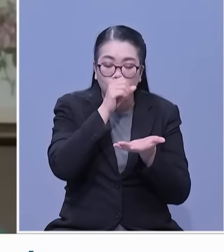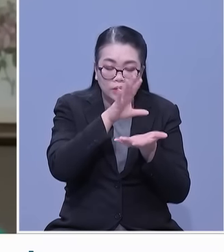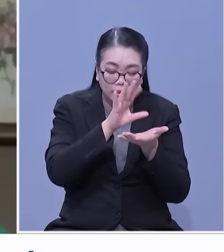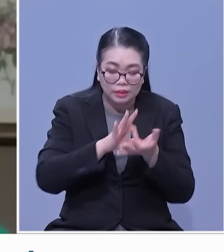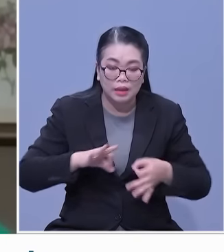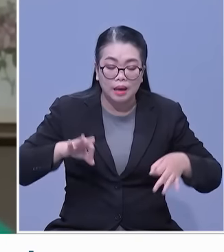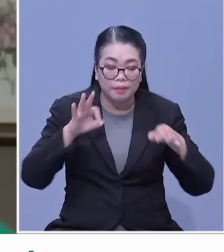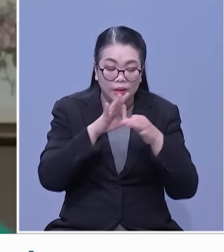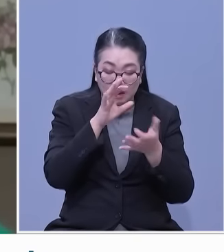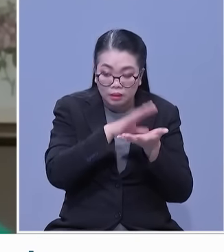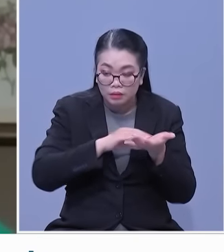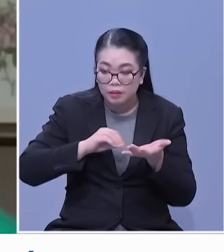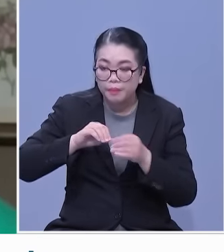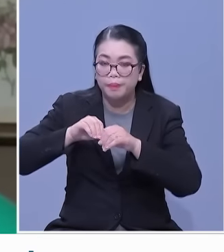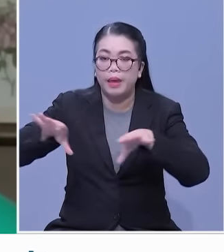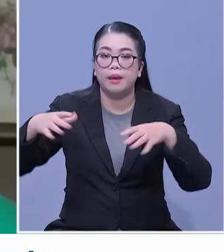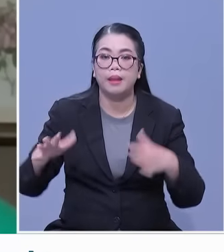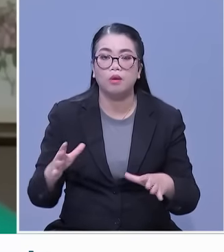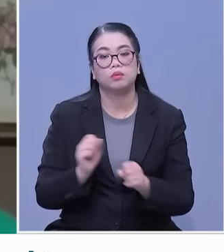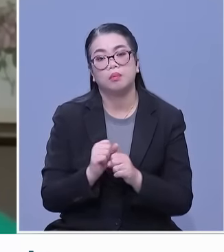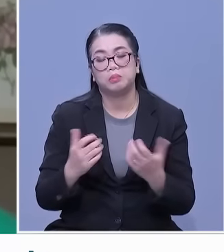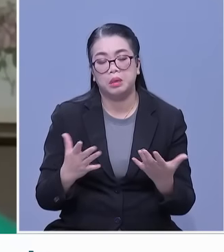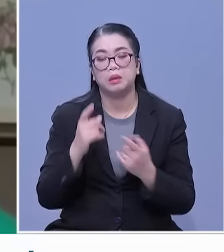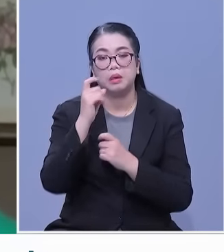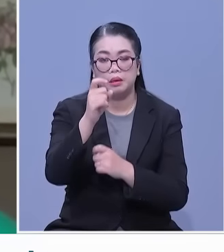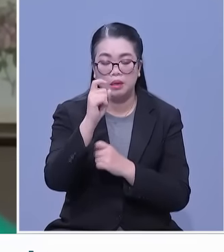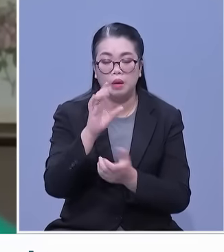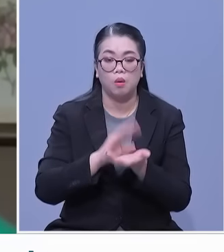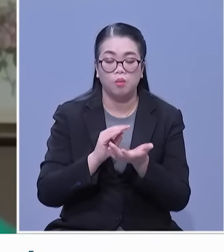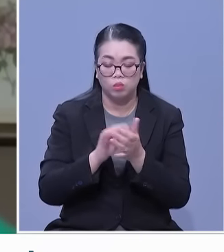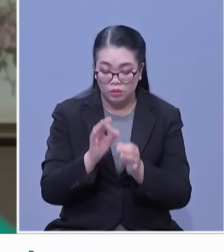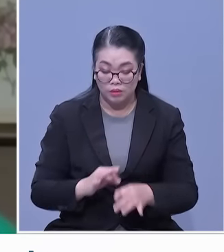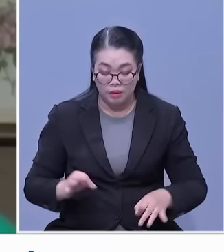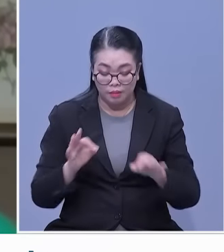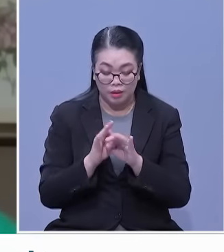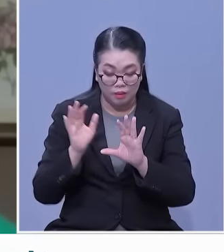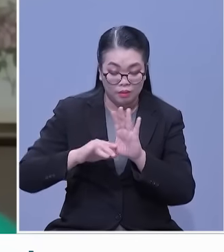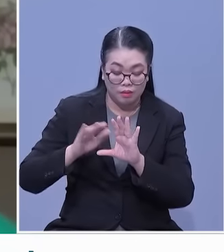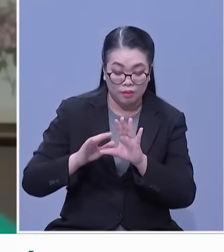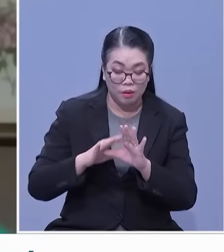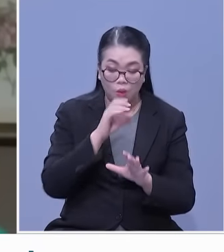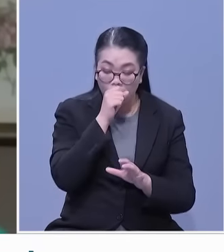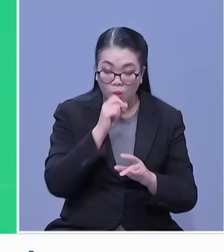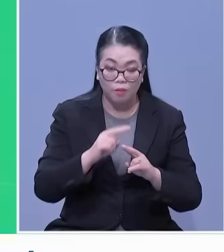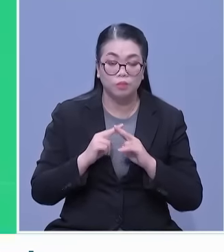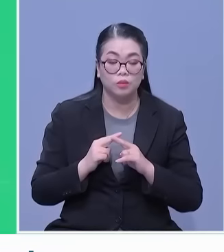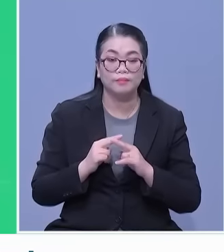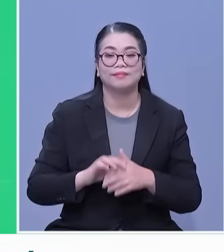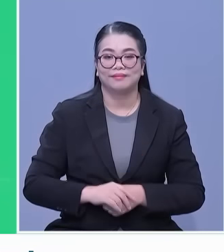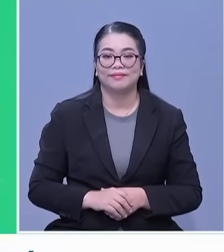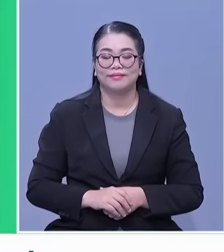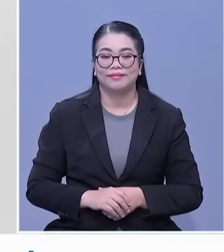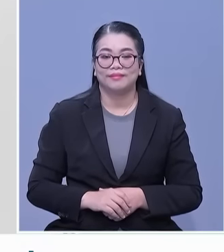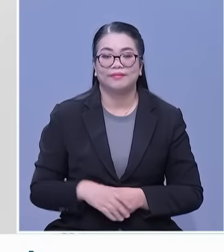รอให้มีความชัดเจนเสียก่อนค่อยลงทะเบียนเพราะนี่คือข้อมูลสำคัญเป็นความลับส่วนบุคคลของพี่น้องทาง